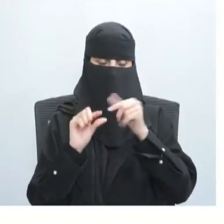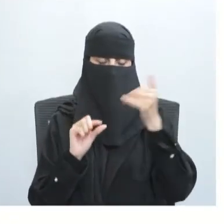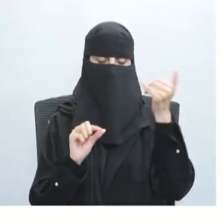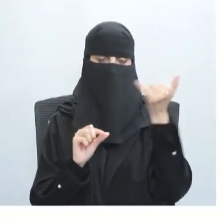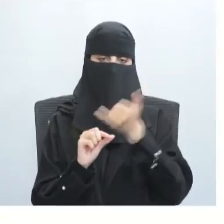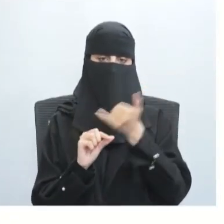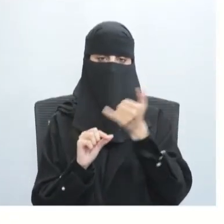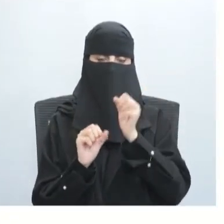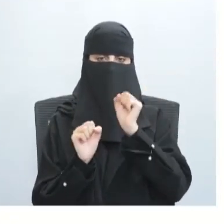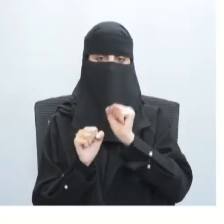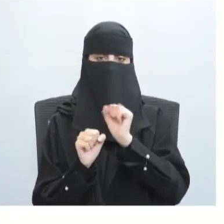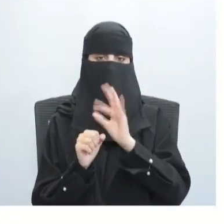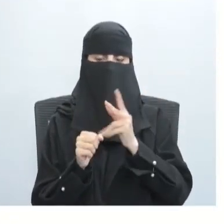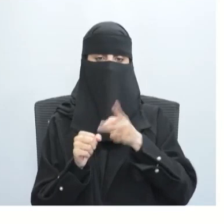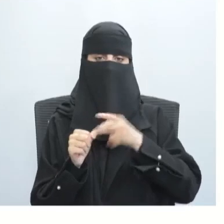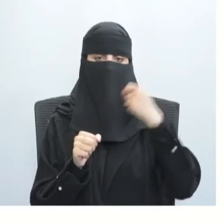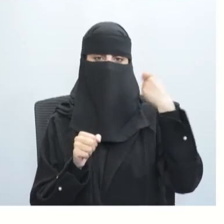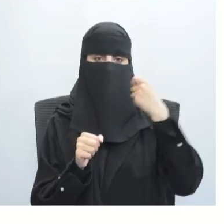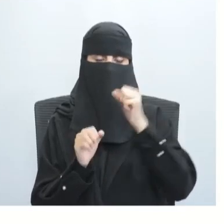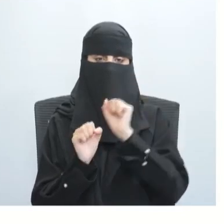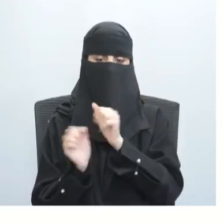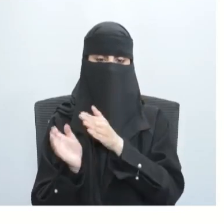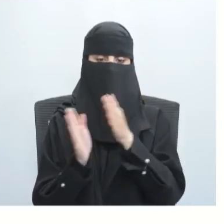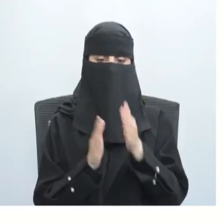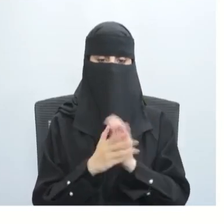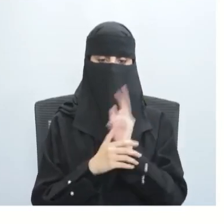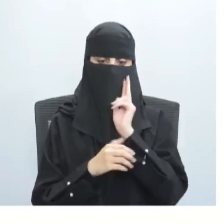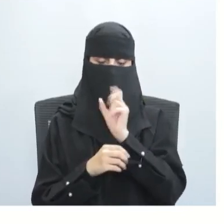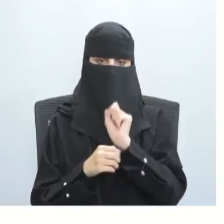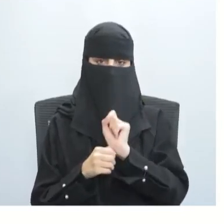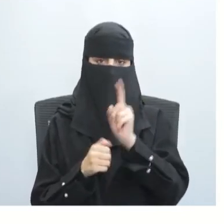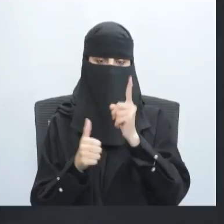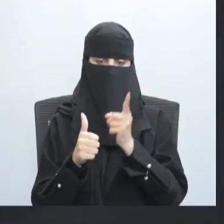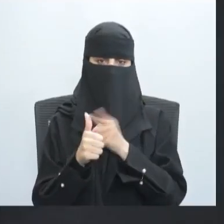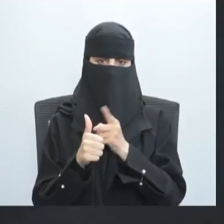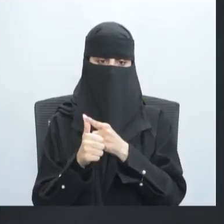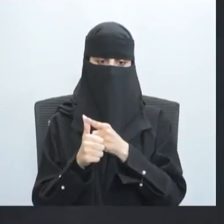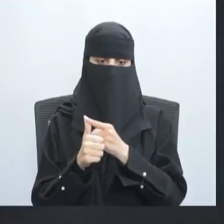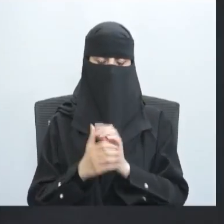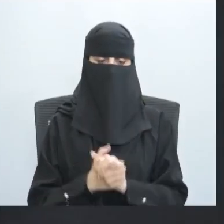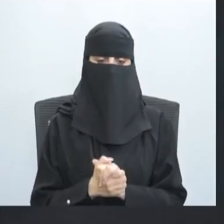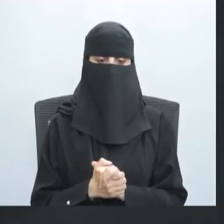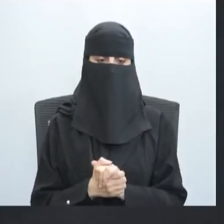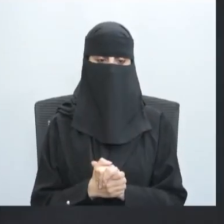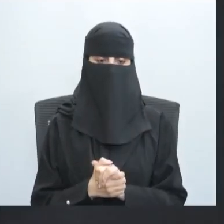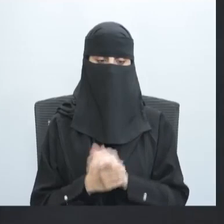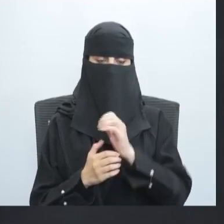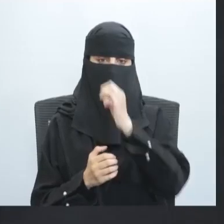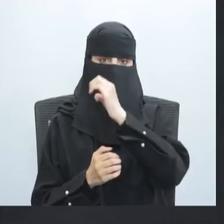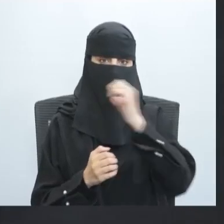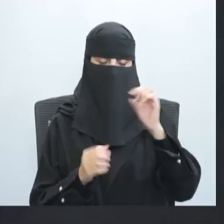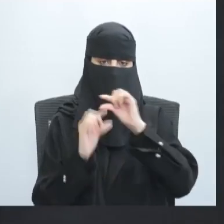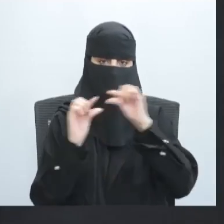احد اهم لوحات التحكم في برنامج شوت كت في شريط المخطط الزمني